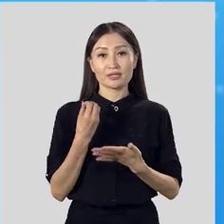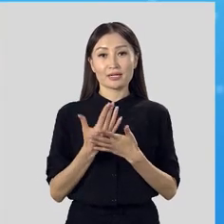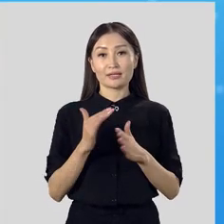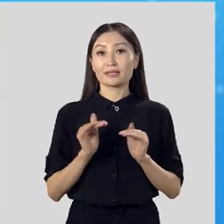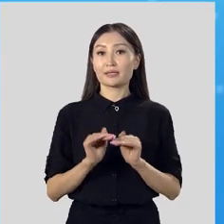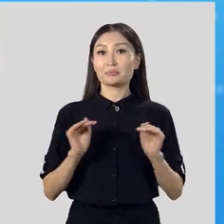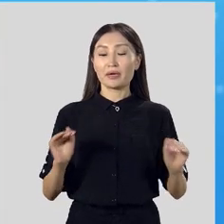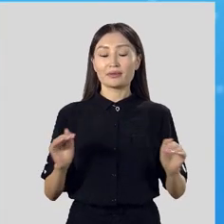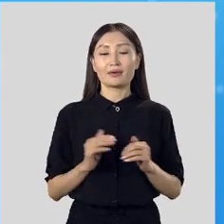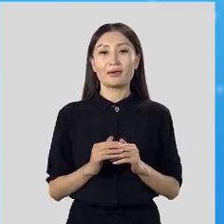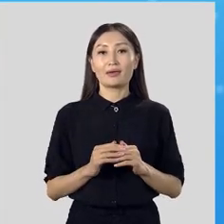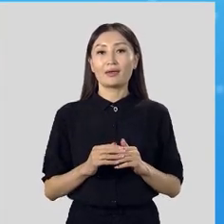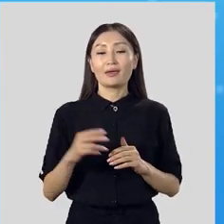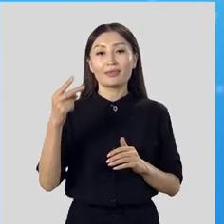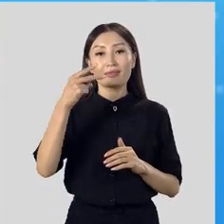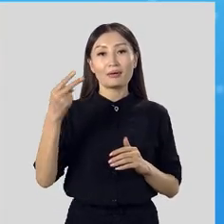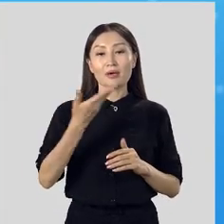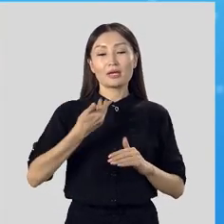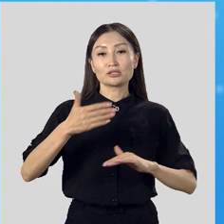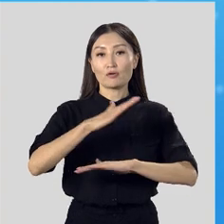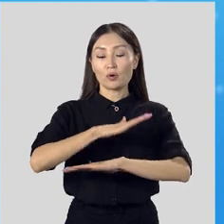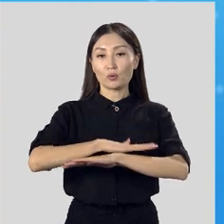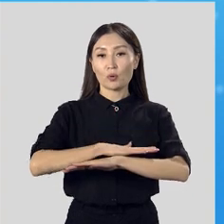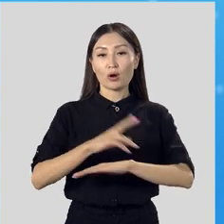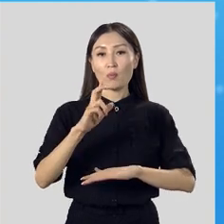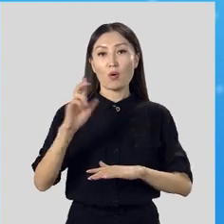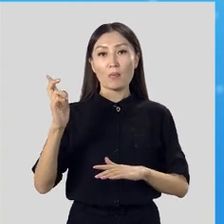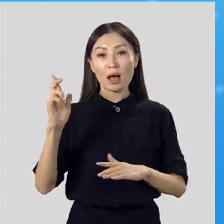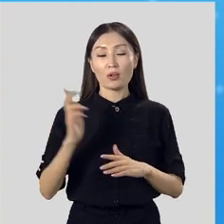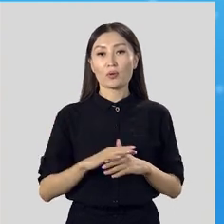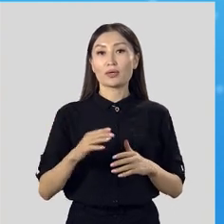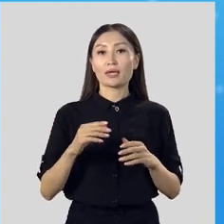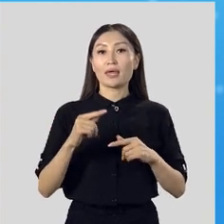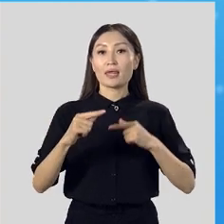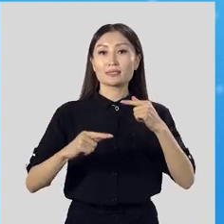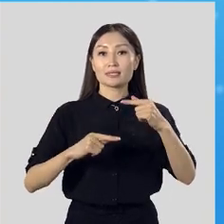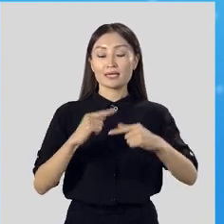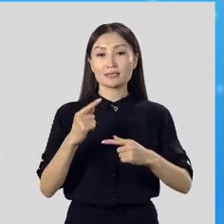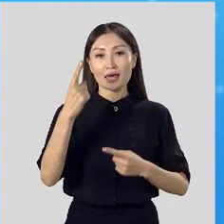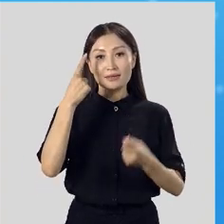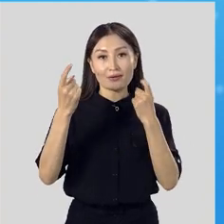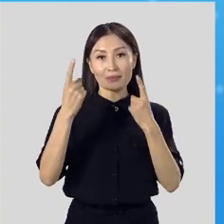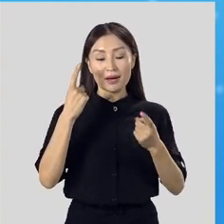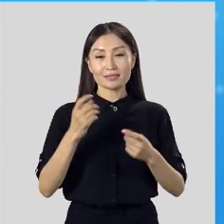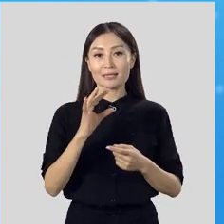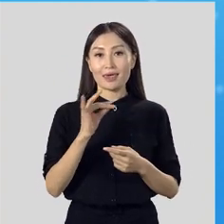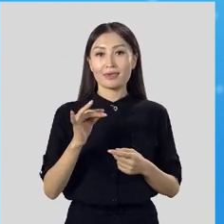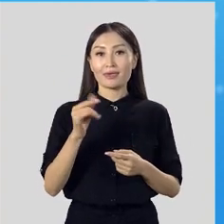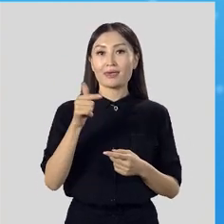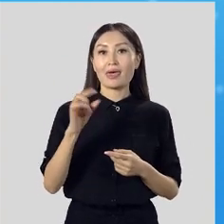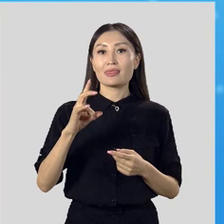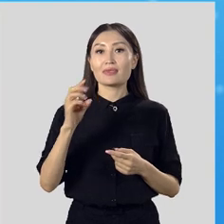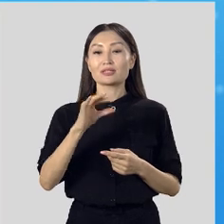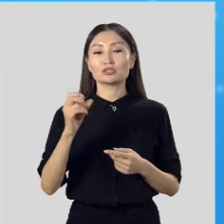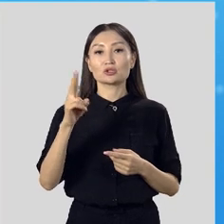Здравствуйте, дорогие ребята! Тема нашего урока по биологии – наследственная информация и